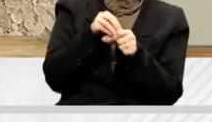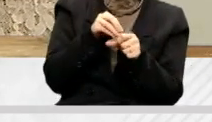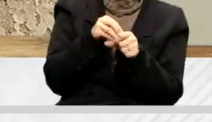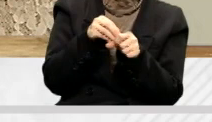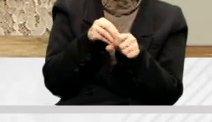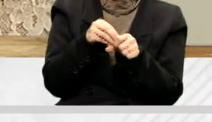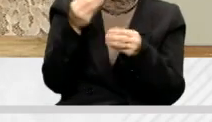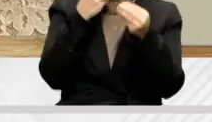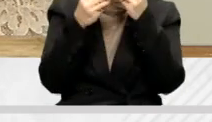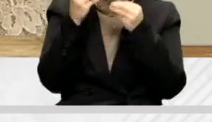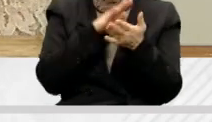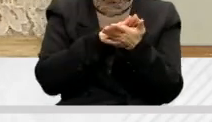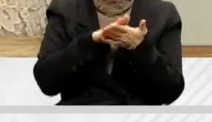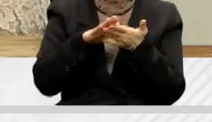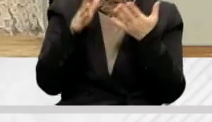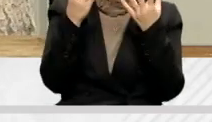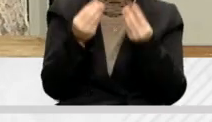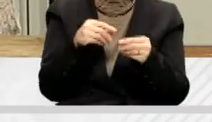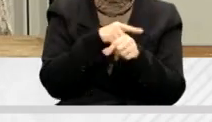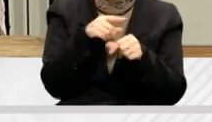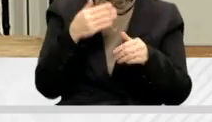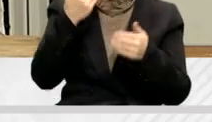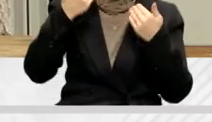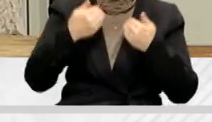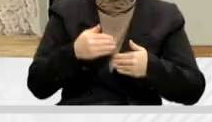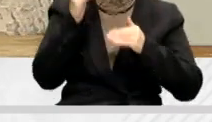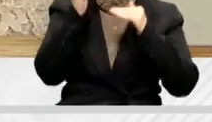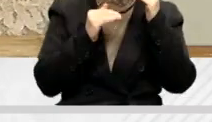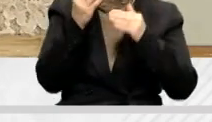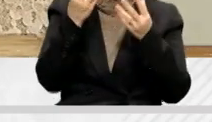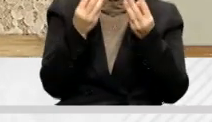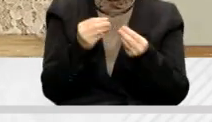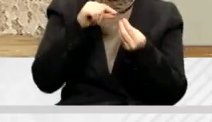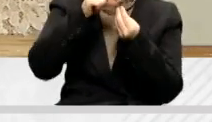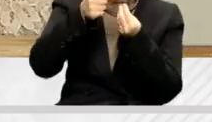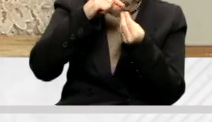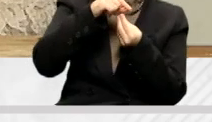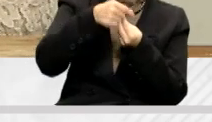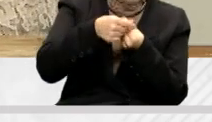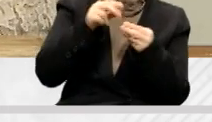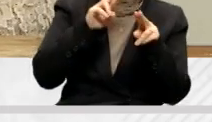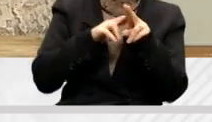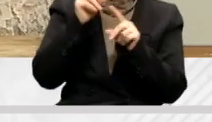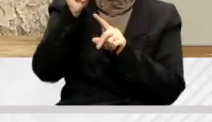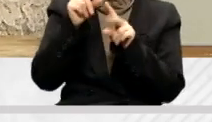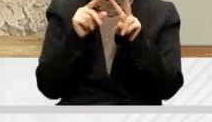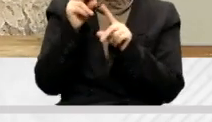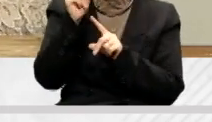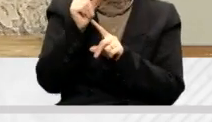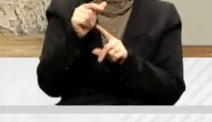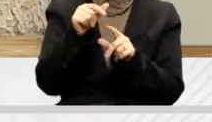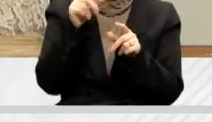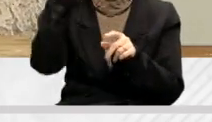düzenli oturttuğumuzda daha iyi olacak. Mesela meyvelerden muz, kivi, kiraz gibi meyvelerin uykuyu kolaylaştırdığını, hatta gece